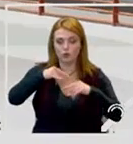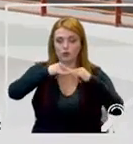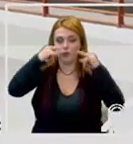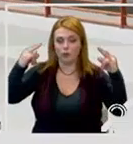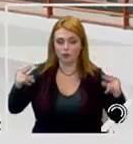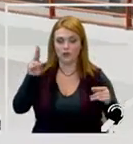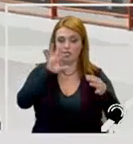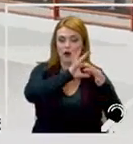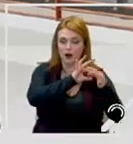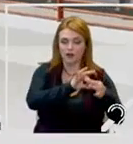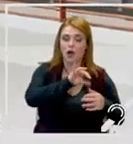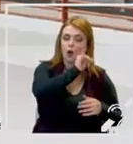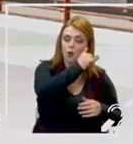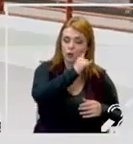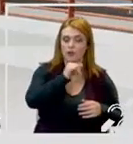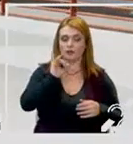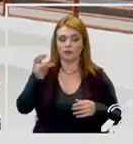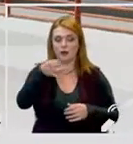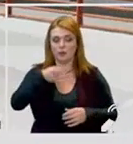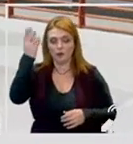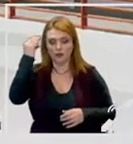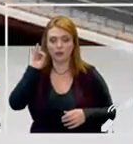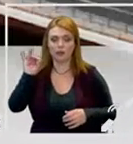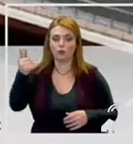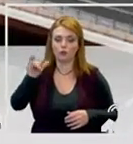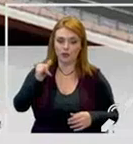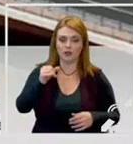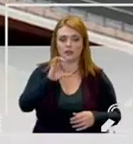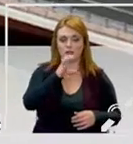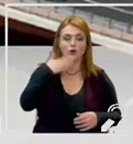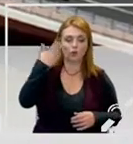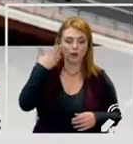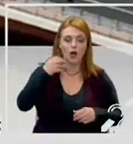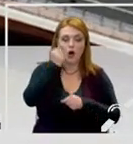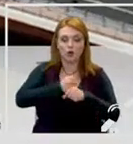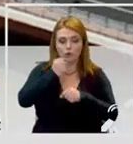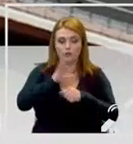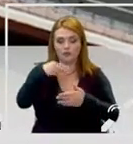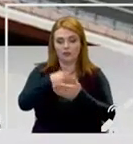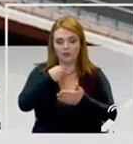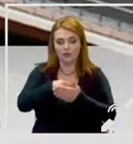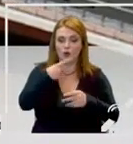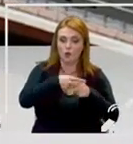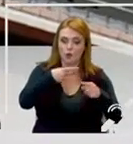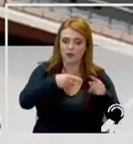pod ce va lega localitățile Ungheni din Republica Moldova și Ungheni din România. Lucrările vor fi finanțate